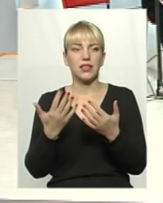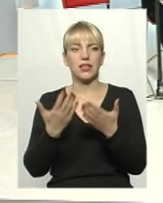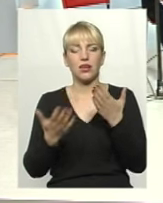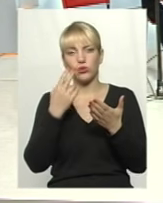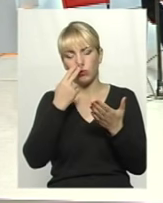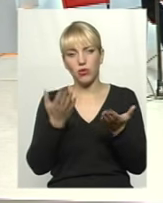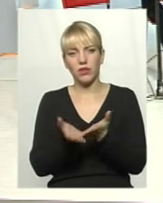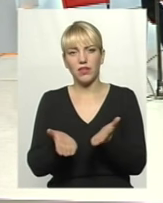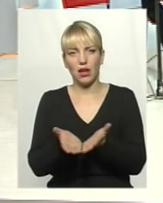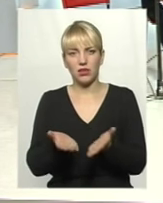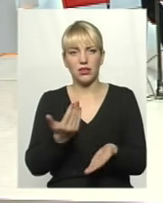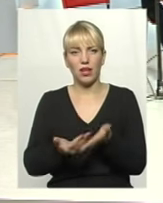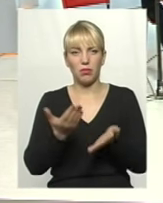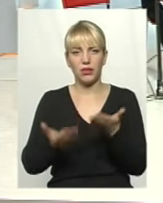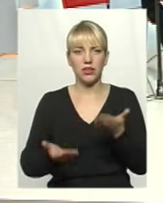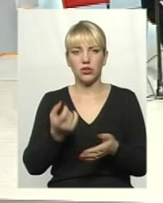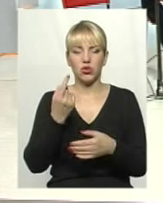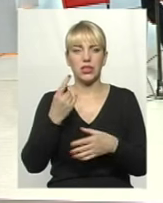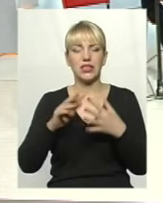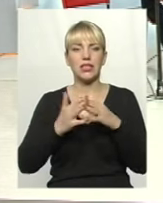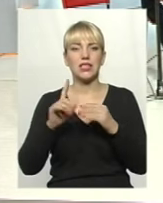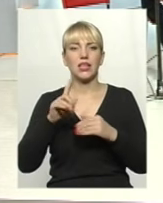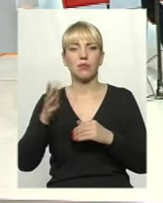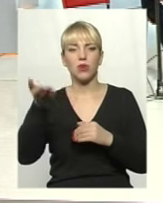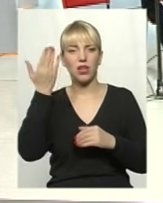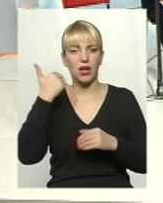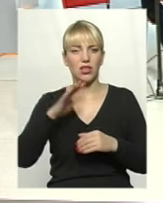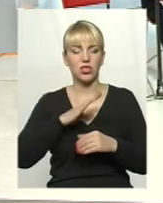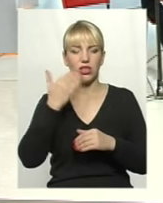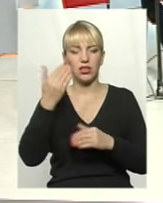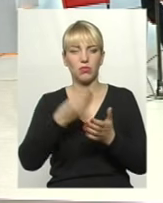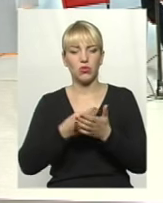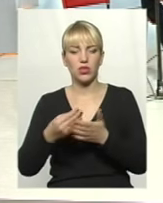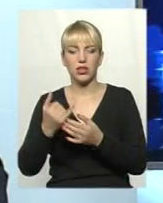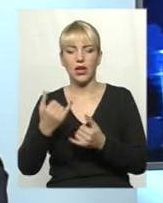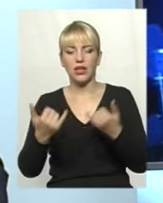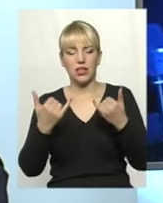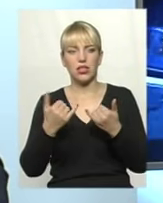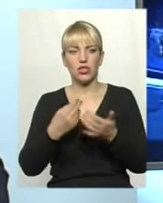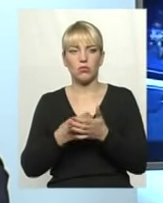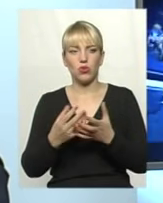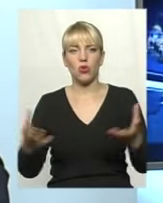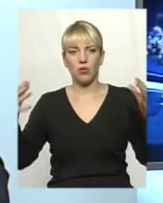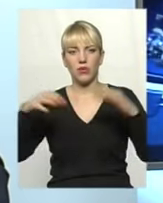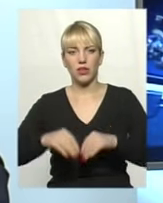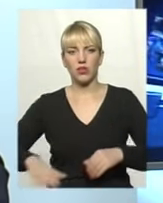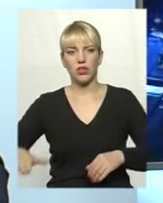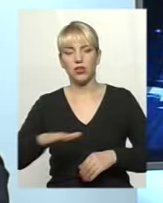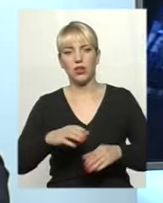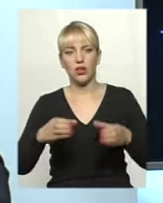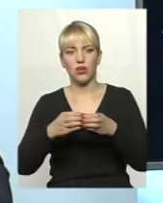порівняти, взяти тих 11 сіл, які були раніше, і їхній бюджет, і нинішній бюджет об'єднаної територіальної громади?